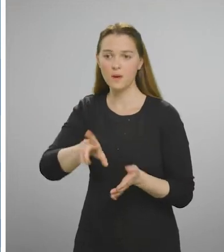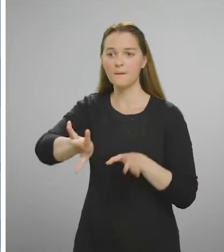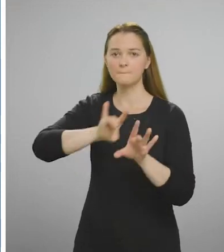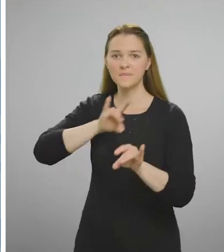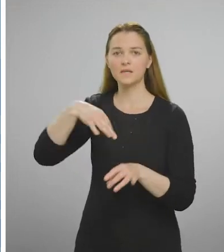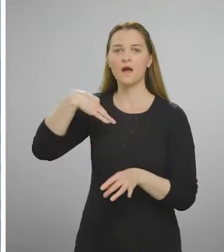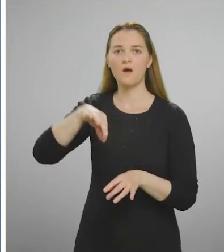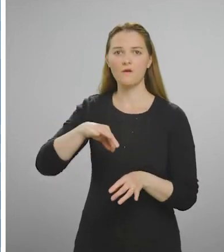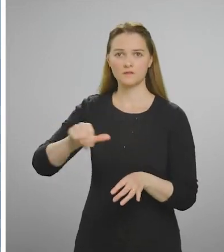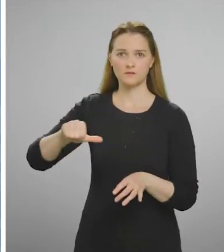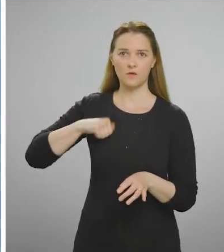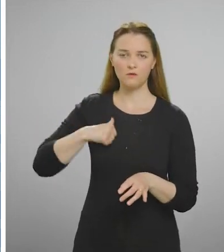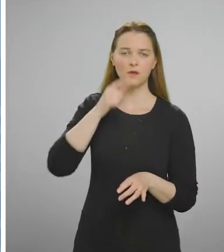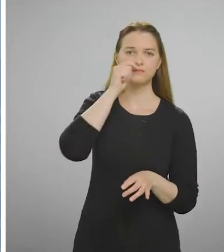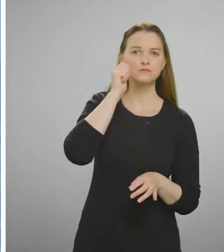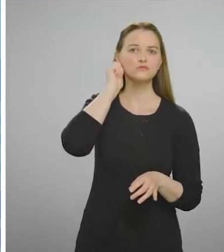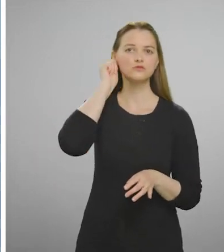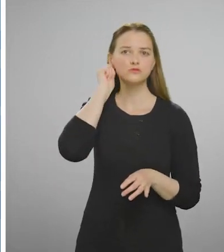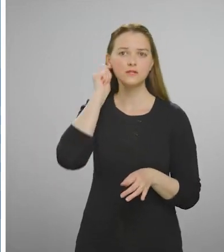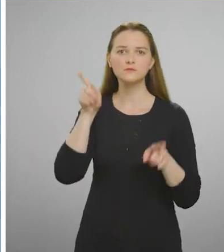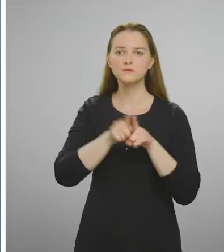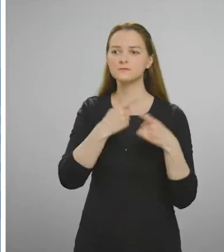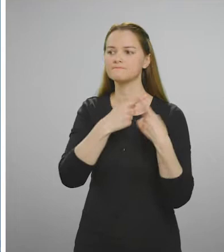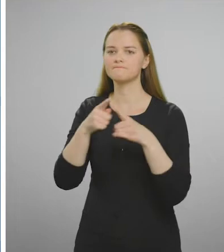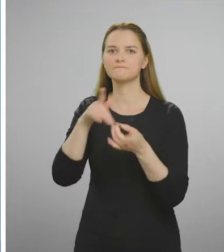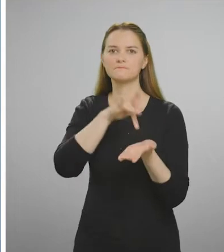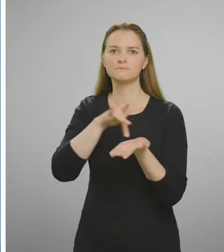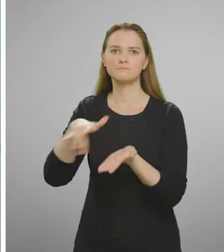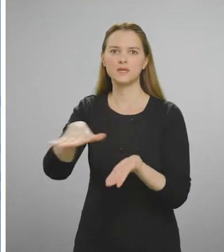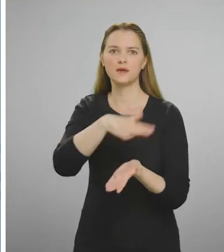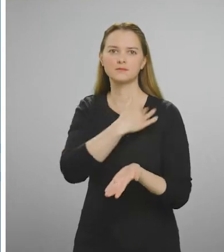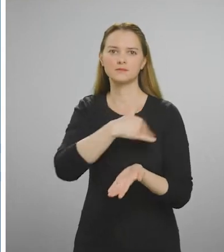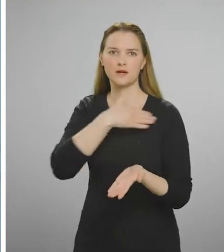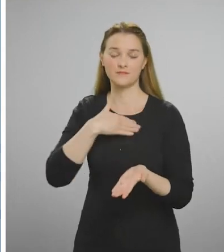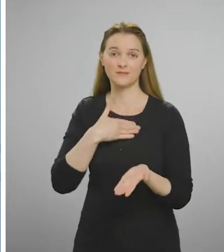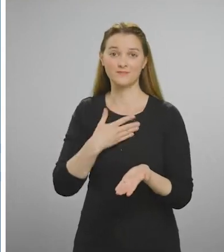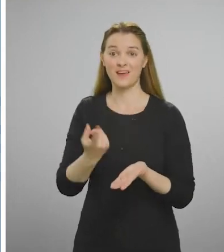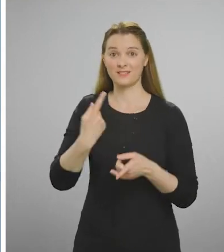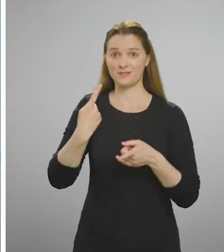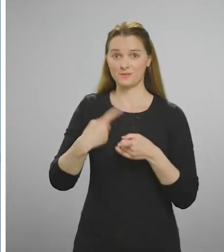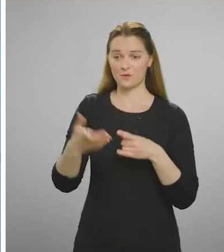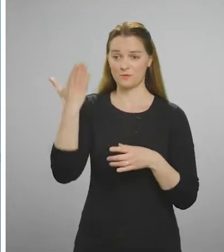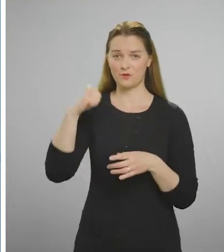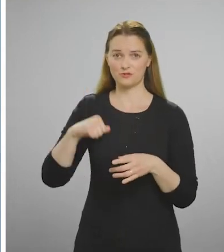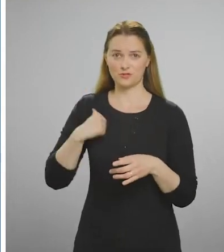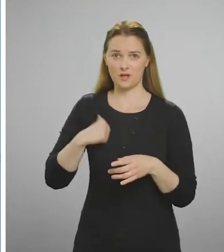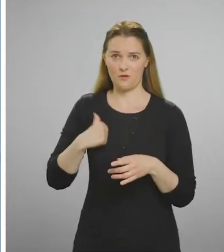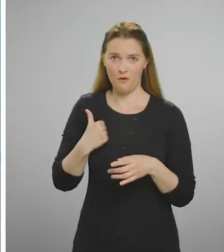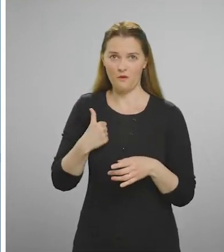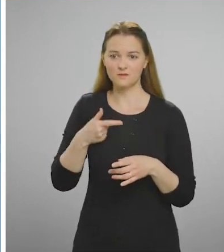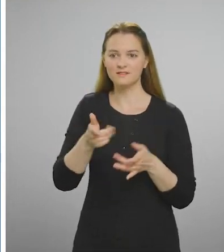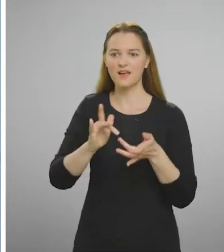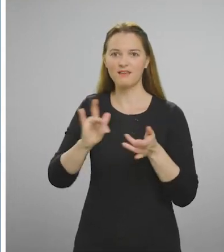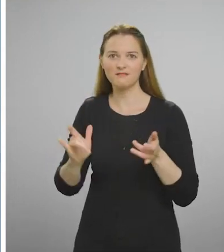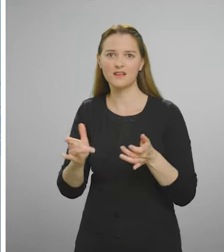1000 ispitanika, reprezentativnih po dobi, spolu i regiji za populaciju Republike Hrvatske. Međutim, s